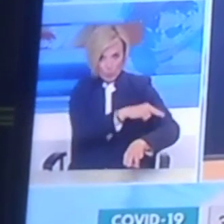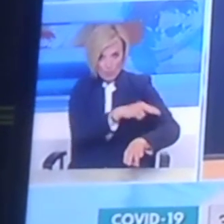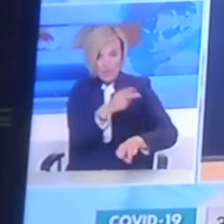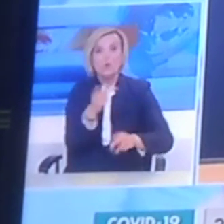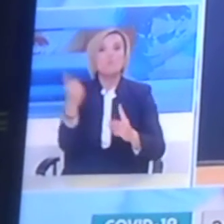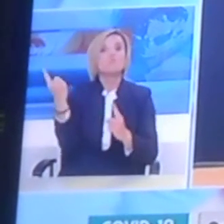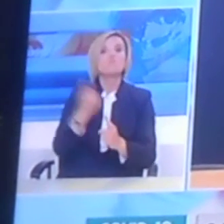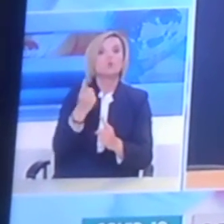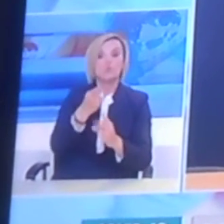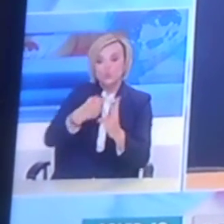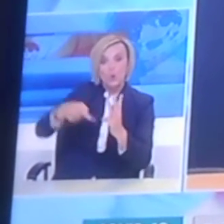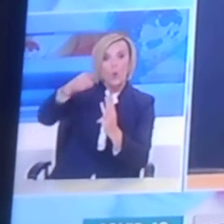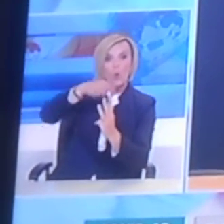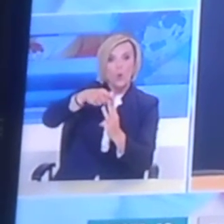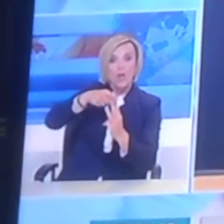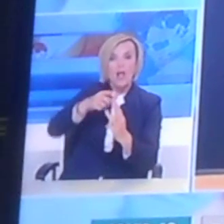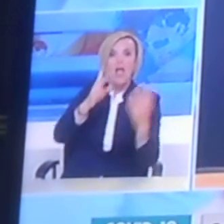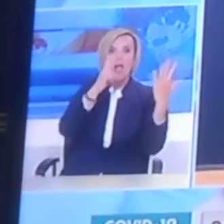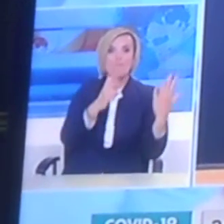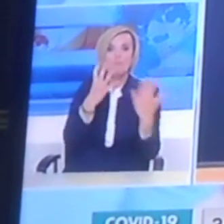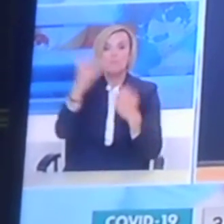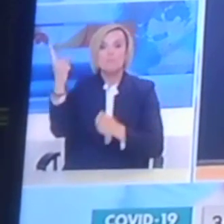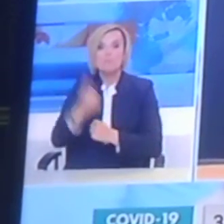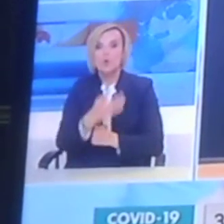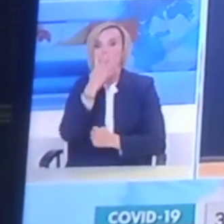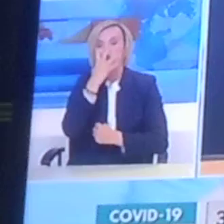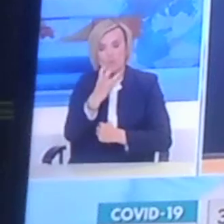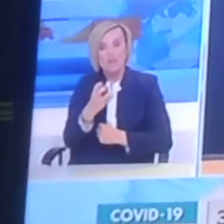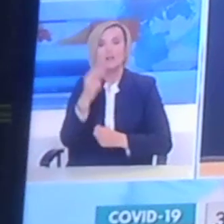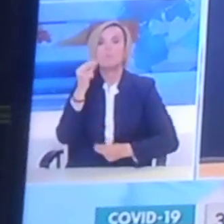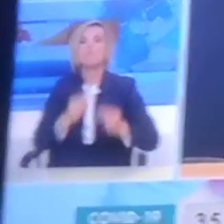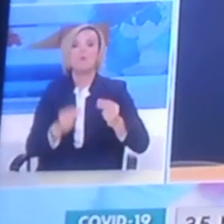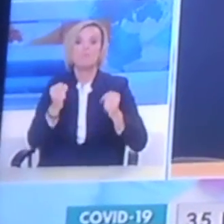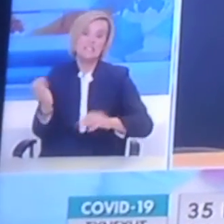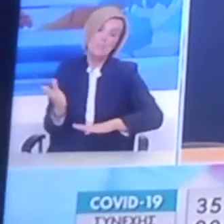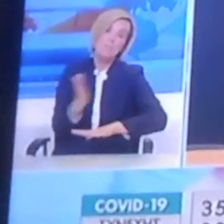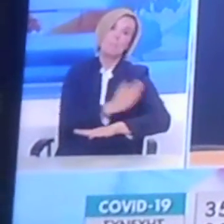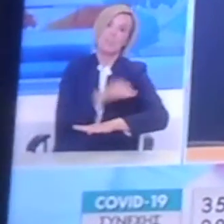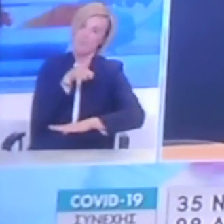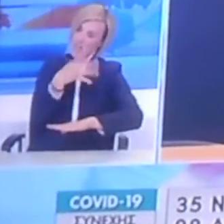το ποσοστό αυτό είναι 79%, έχει σοβαρά υποκείμενα νοσήματα.